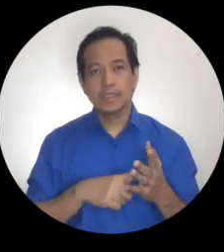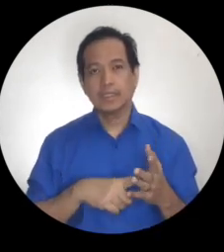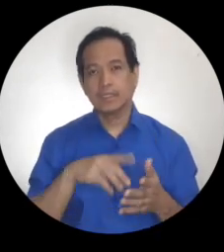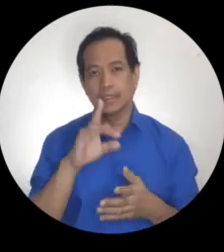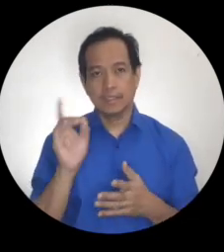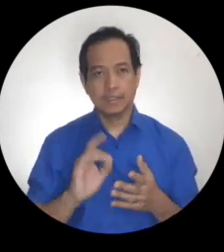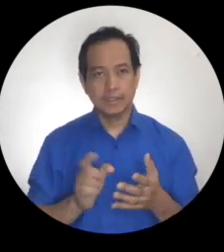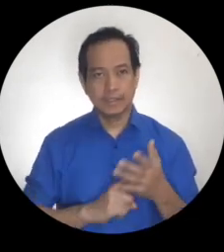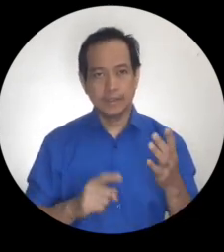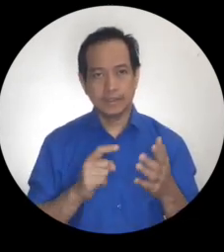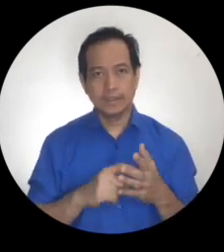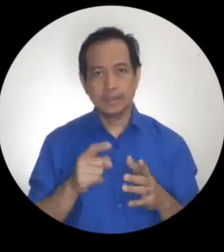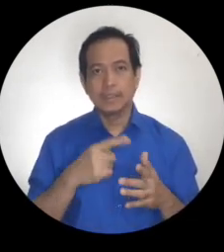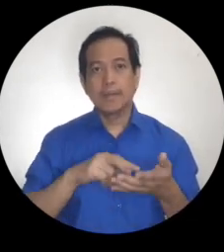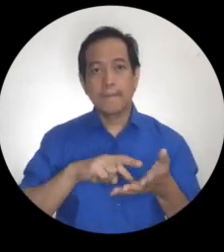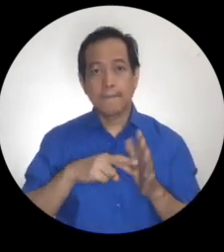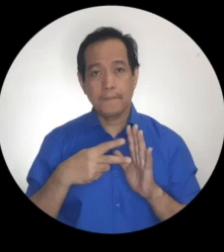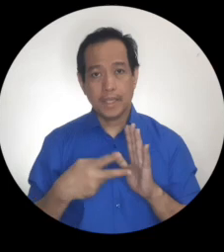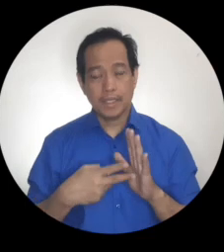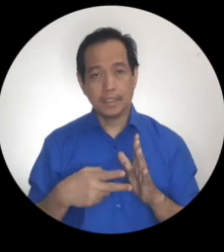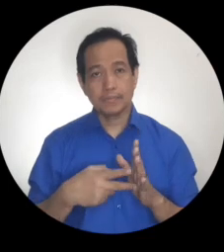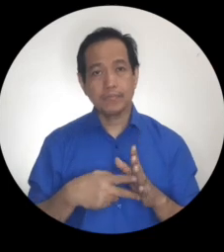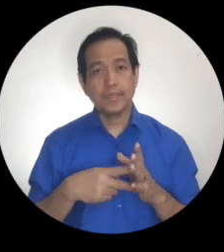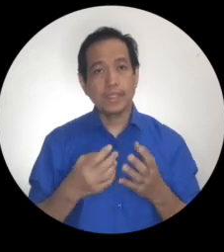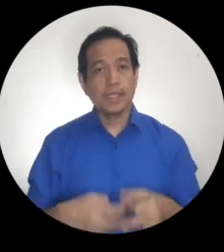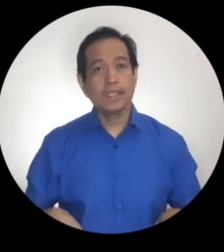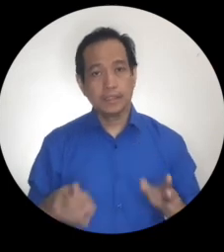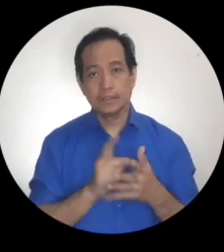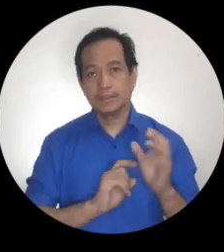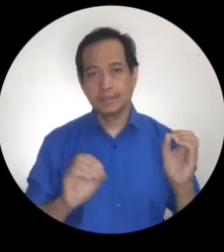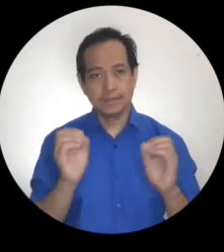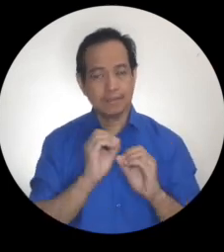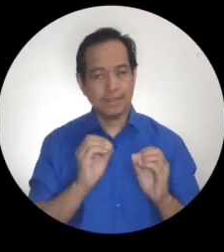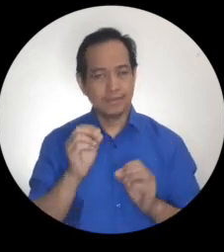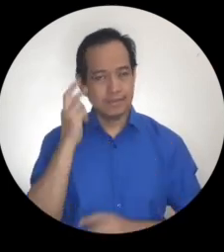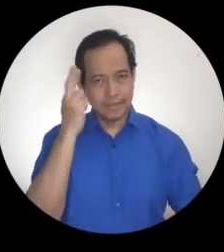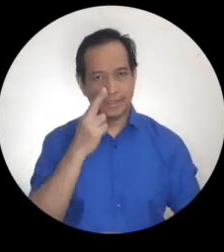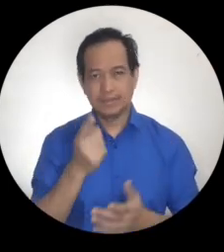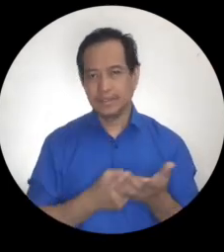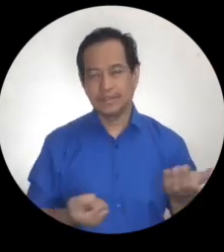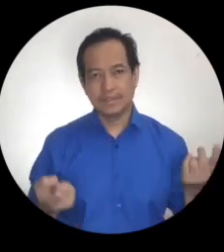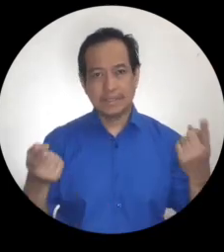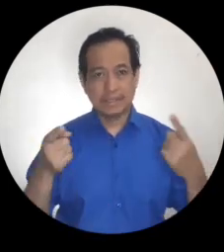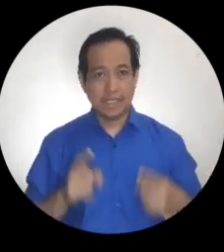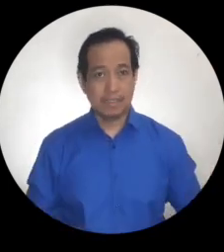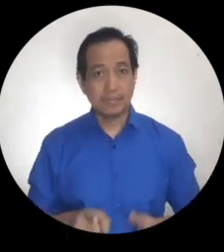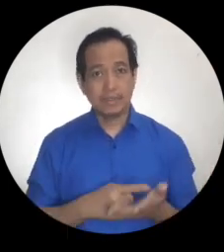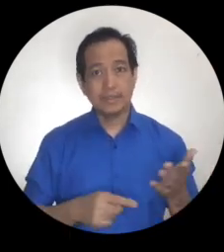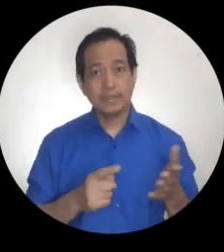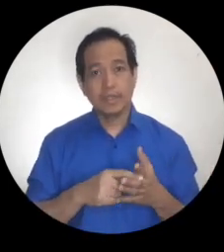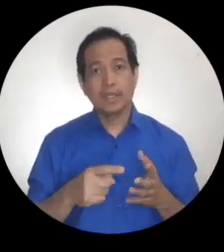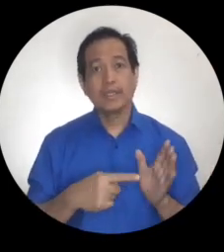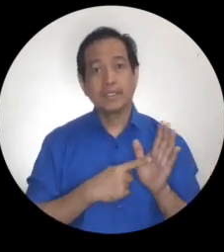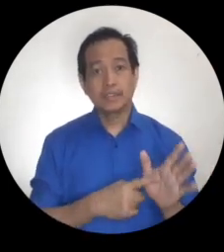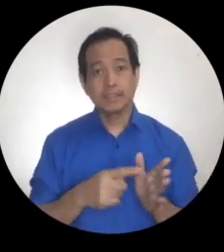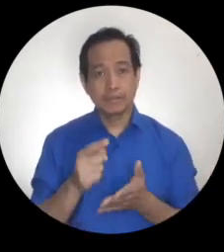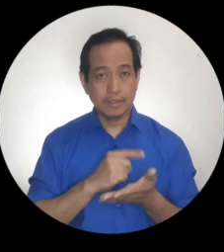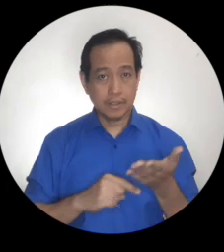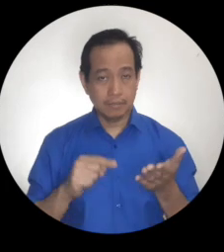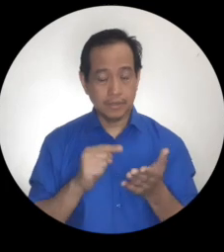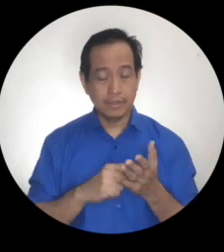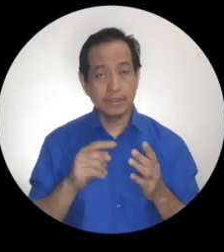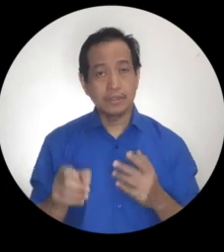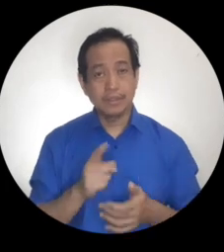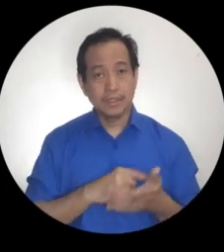it's yung idiopathic. And ang ibig sabihin ng idiopathic is, essentially, walang rason. Basta nangyari lang. Ano ang kadalasan